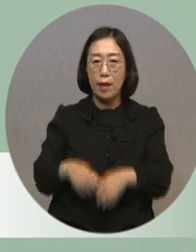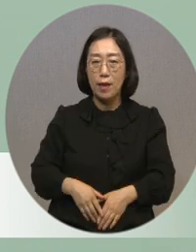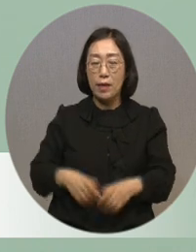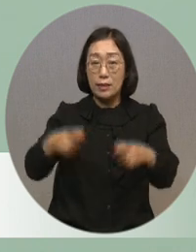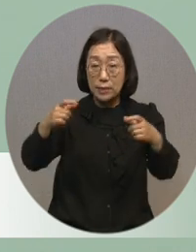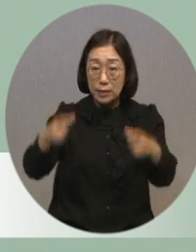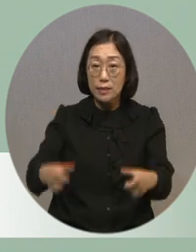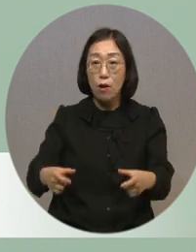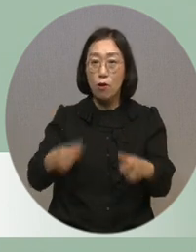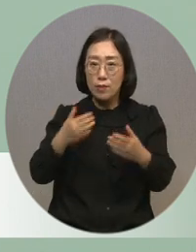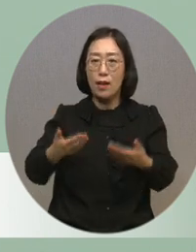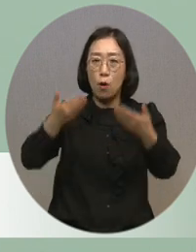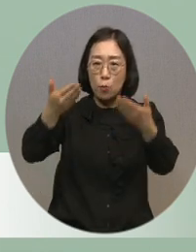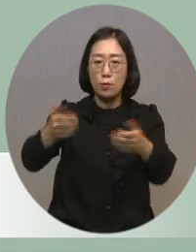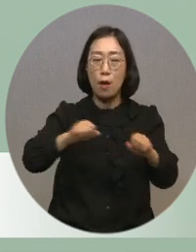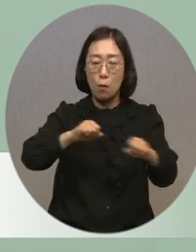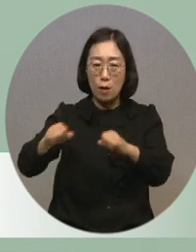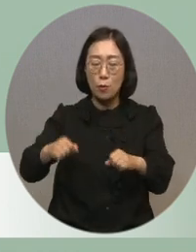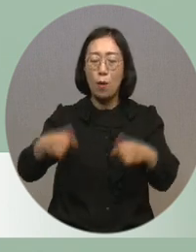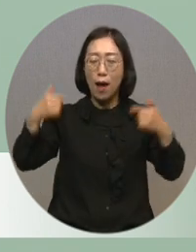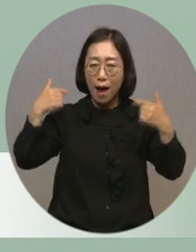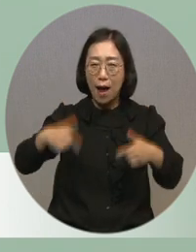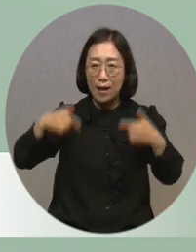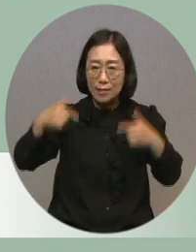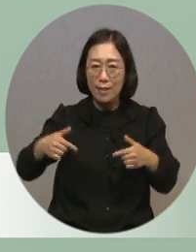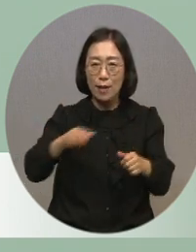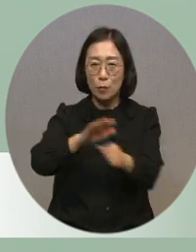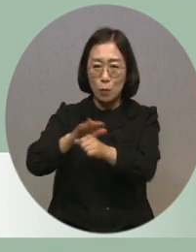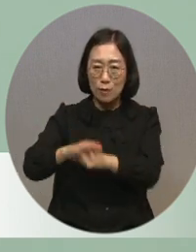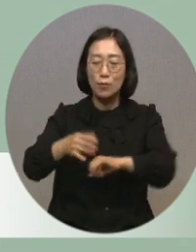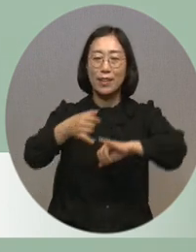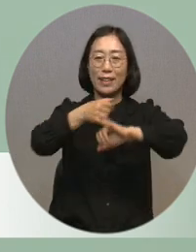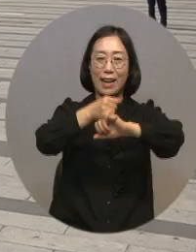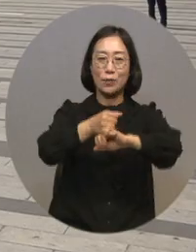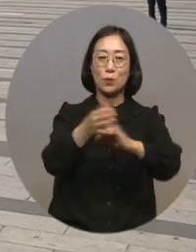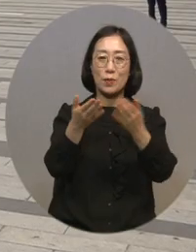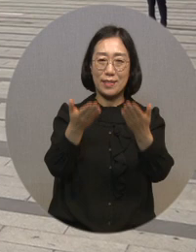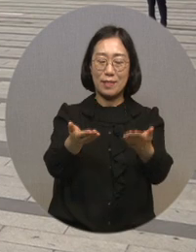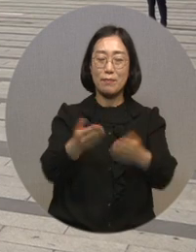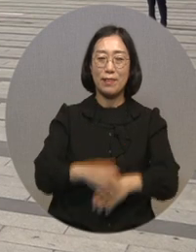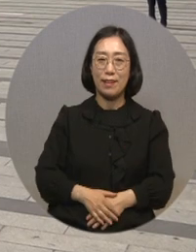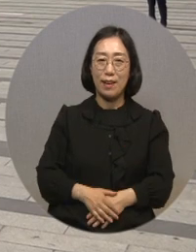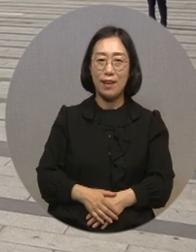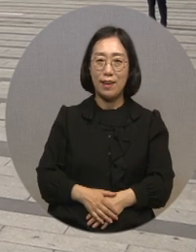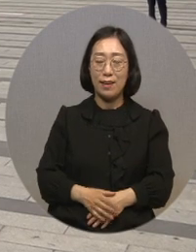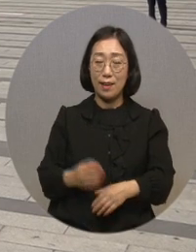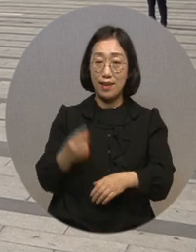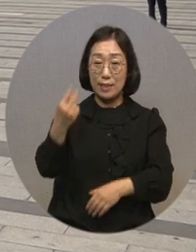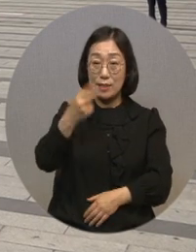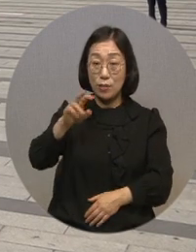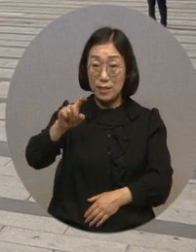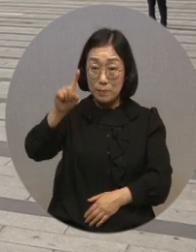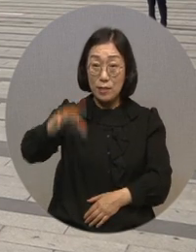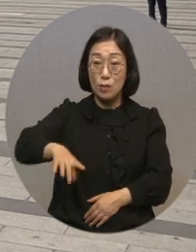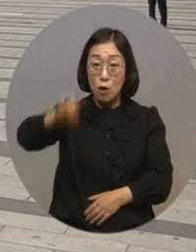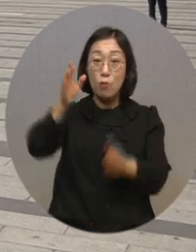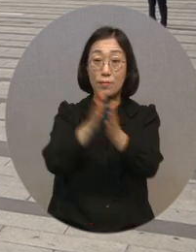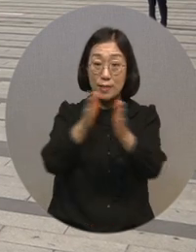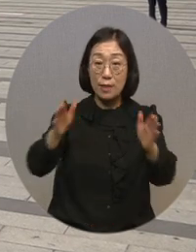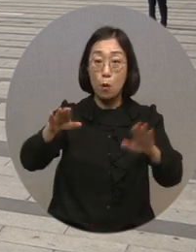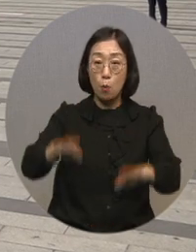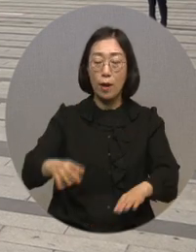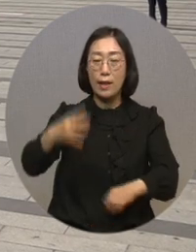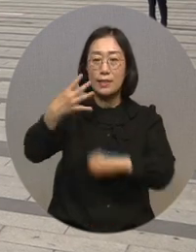지역과 함께 우리 봉사활동에 늘 참여하고 활동할 것을 약속드립니다. 2021년 발대식을 시작으로